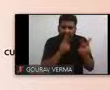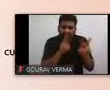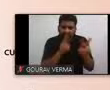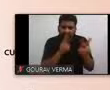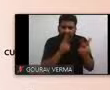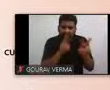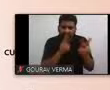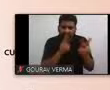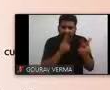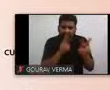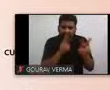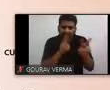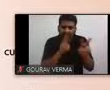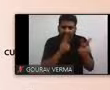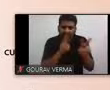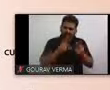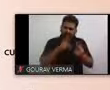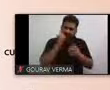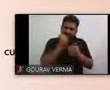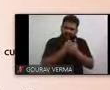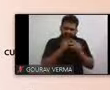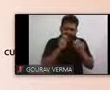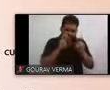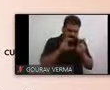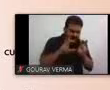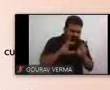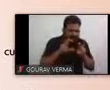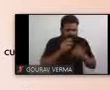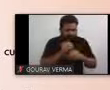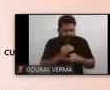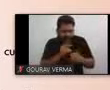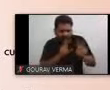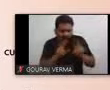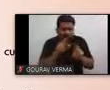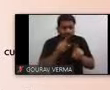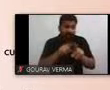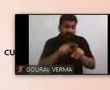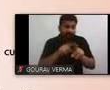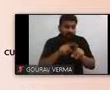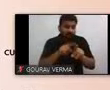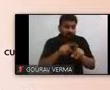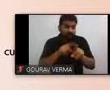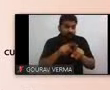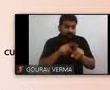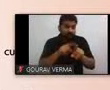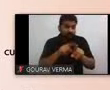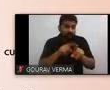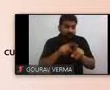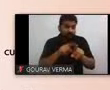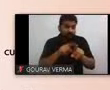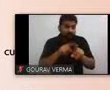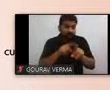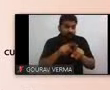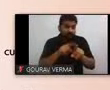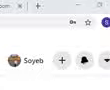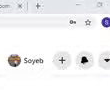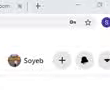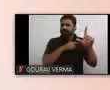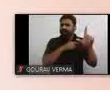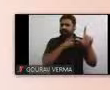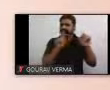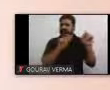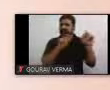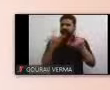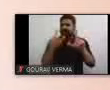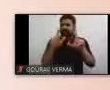to be very observant, we have to keep an eye on them, that aage jaake kuch develop to nahi ho raha, koi issue to